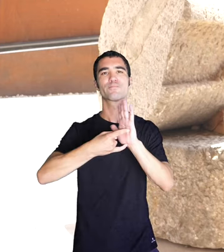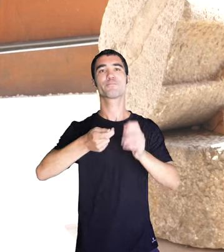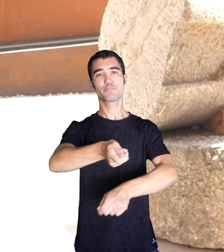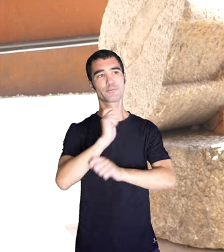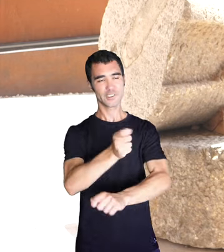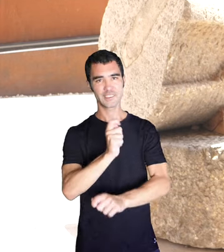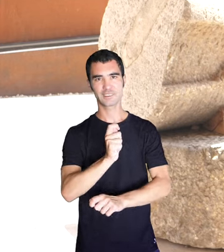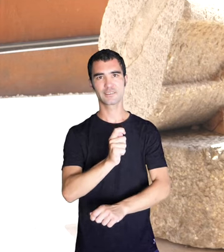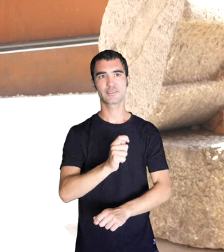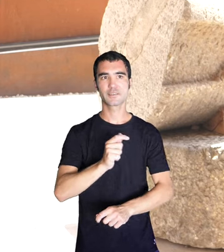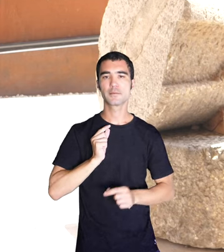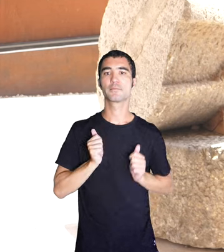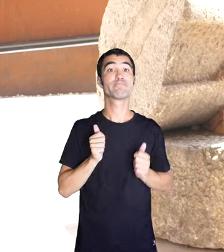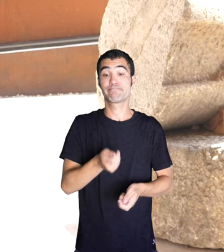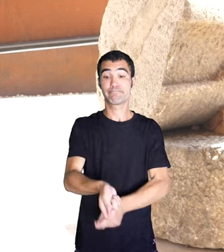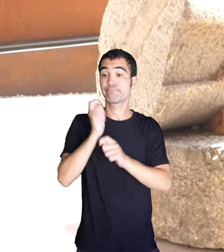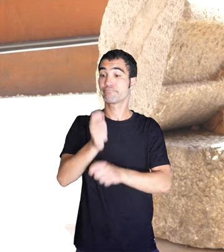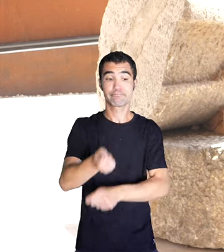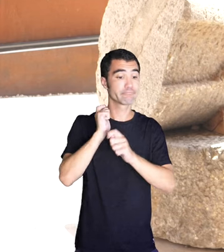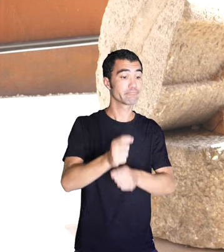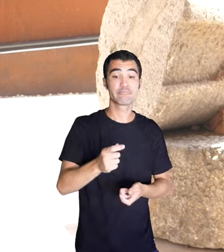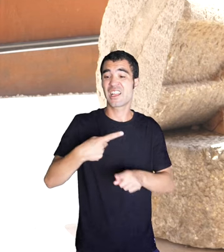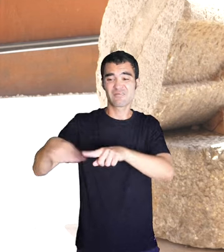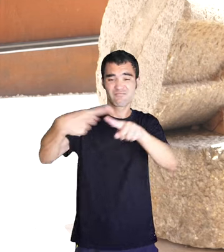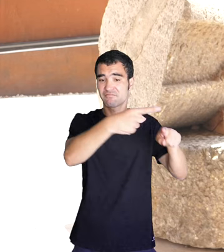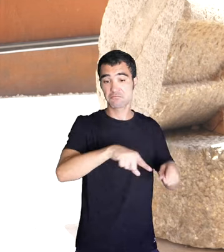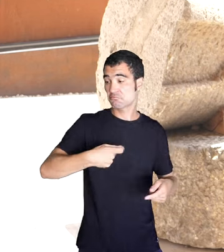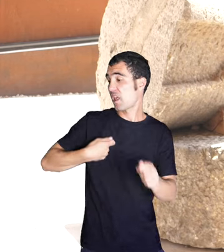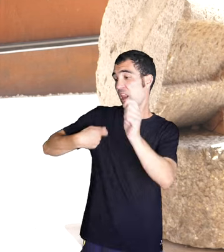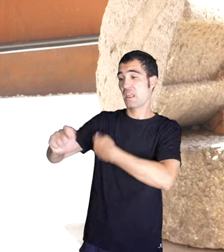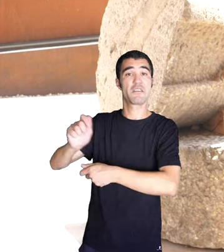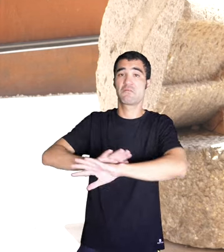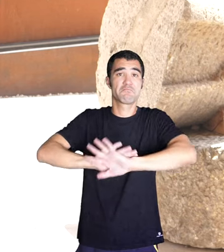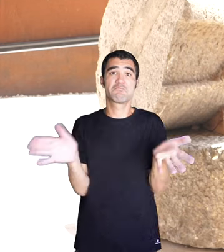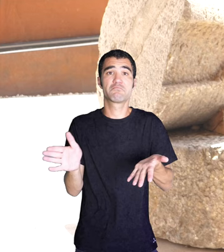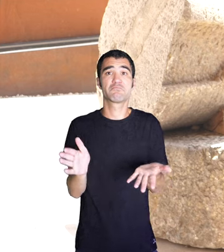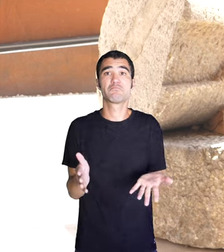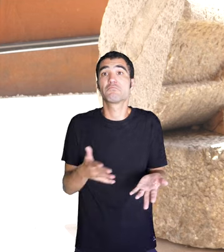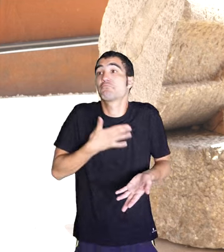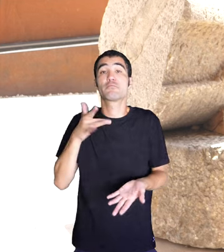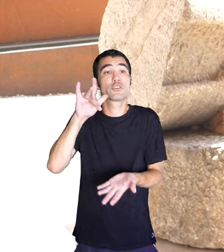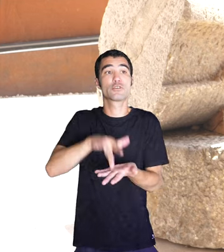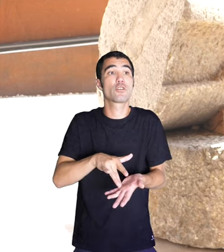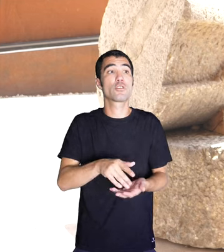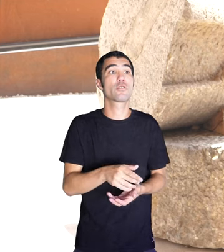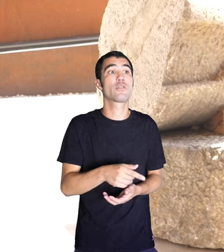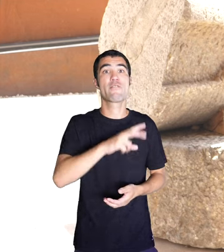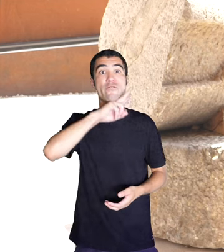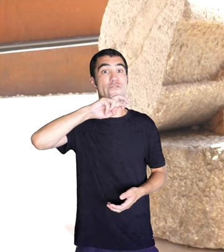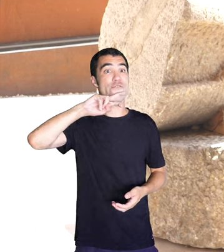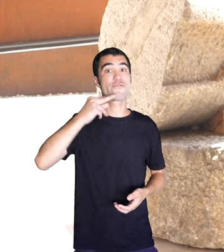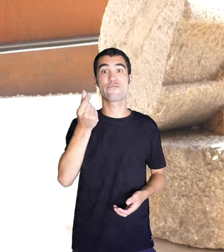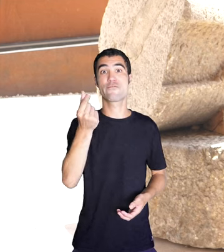a agafar el que podies vendre. O sigui, per exemple, era més valorat